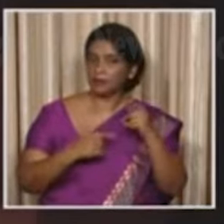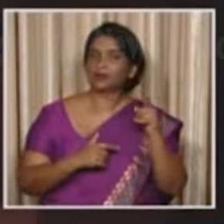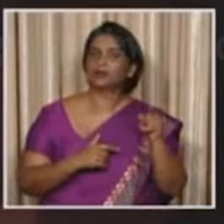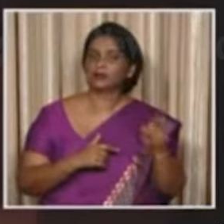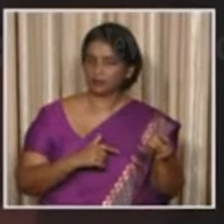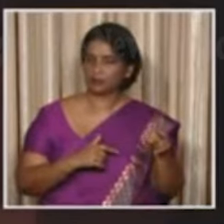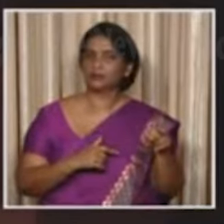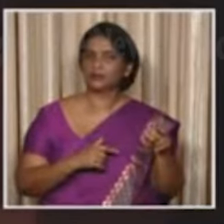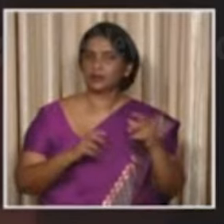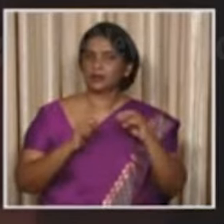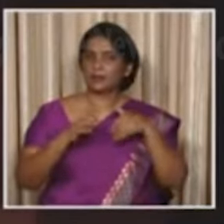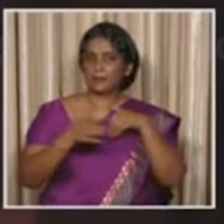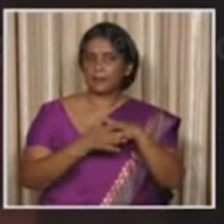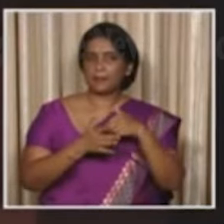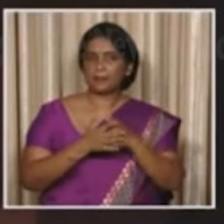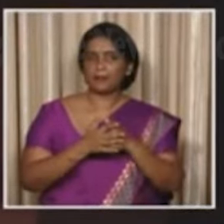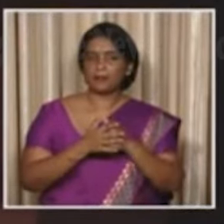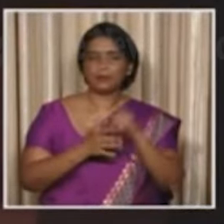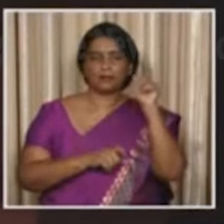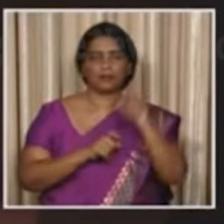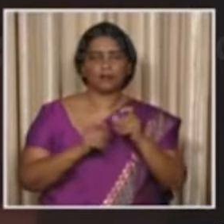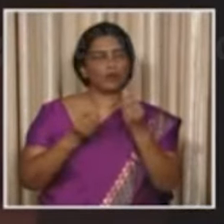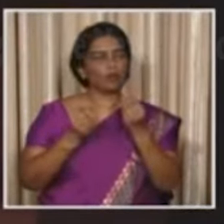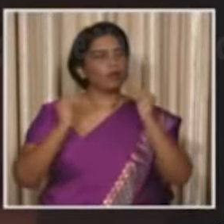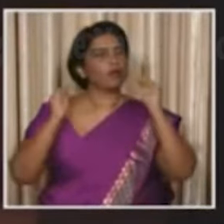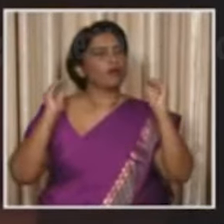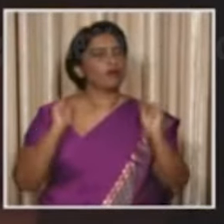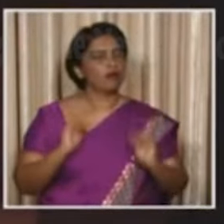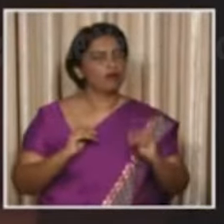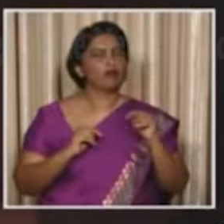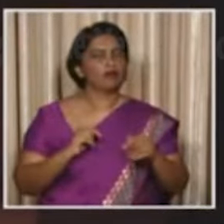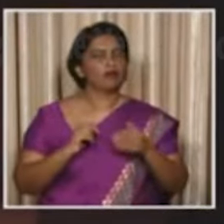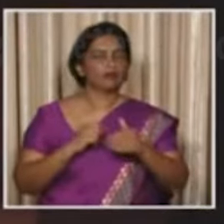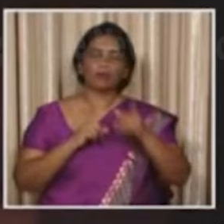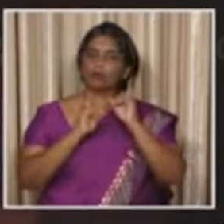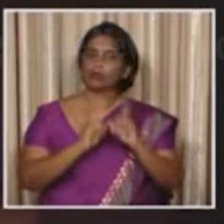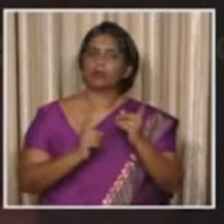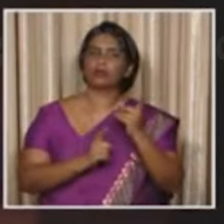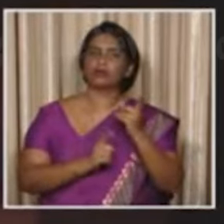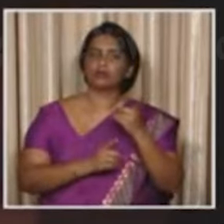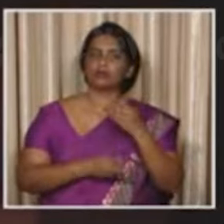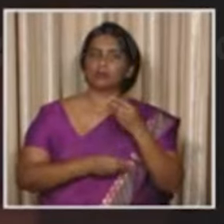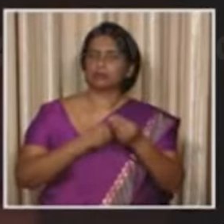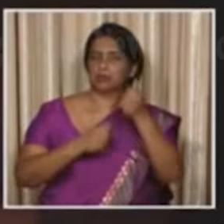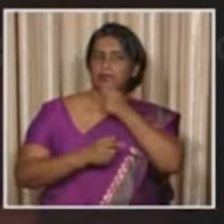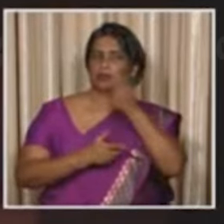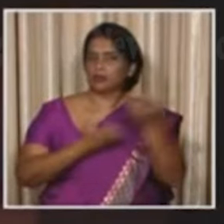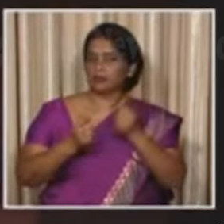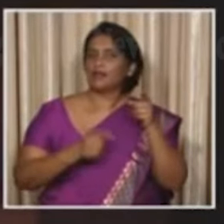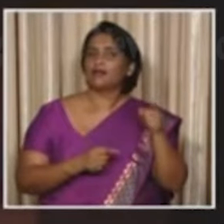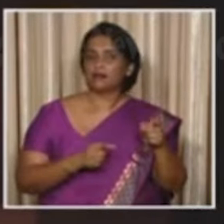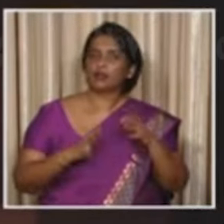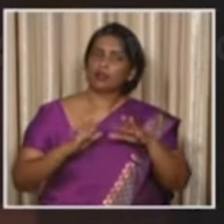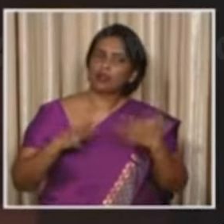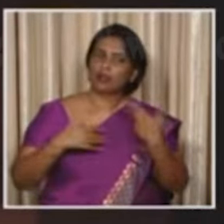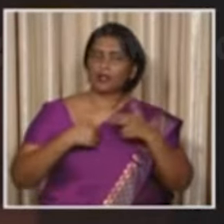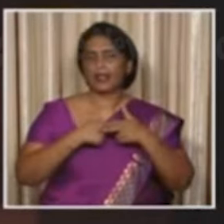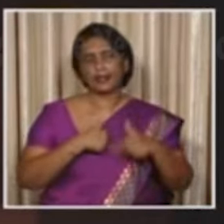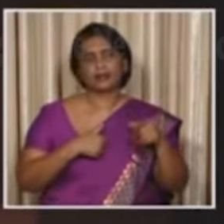ඒ පීඩනයට ලක්වුණු ප්‍රමාණයේ පොඩි අඩුවීමක් තියෙනවා. ඒත් අදටත් ඒ කප්පන් ව්‍යාපාරි ක්‍රියාත්මක වෙනවා. ඒ නිසා මොනම